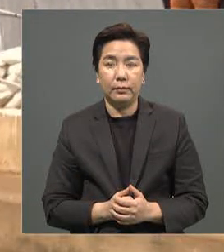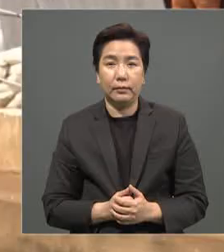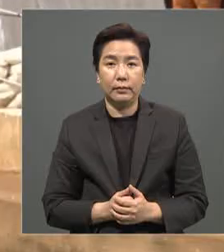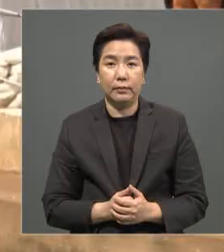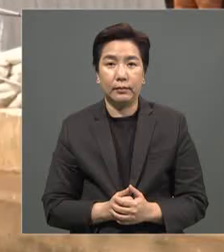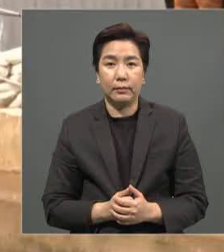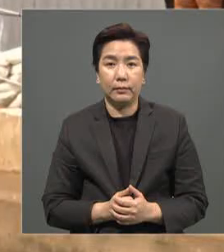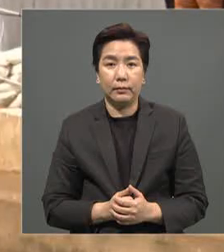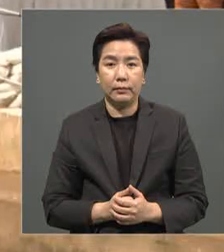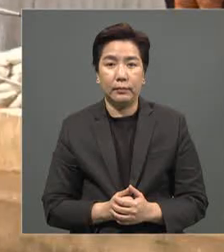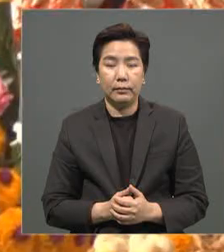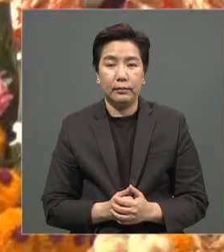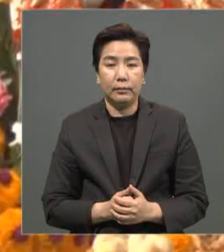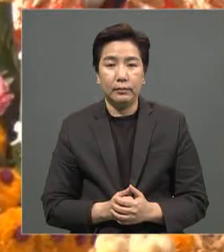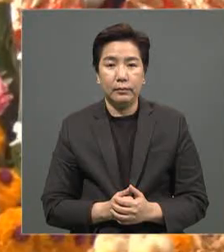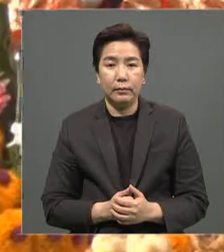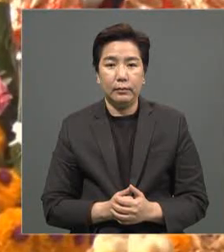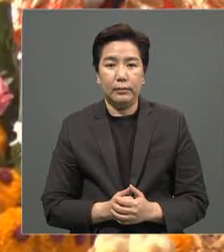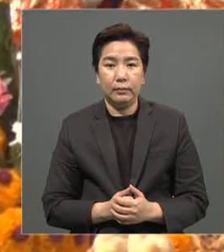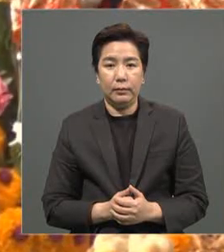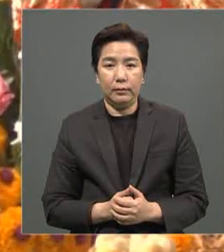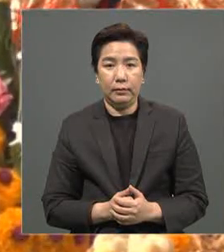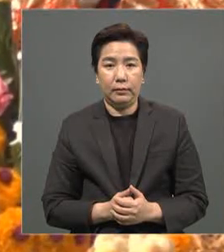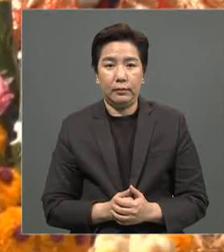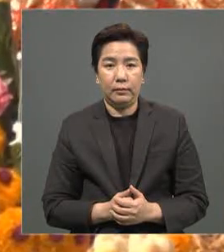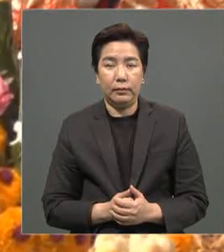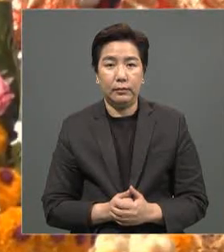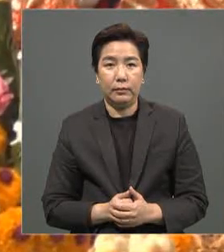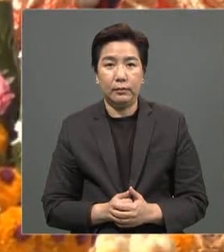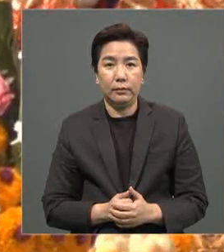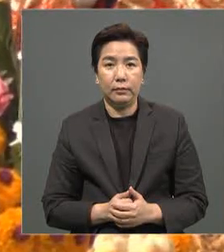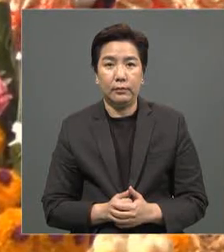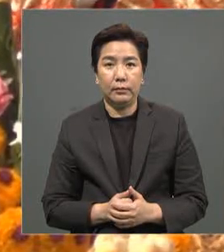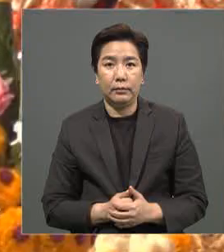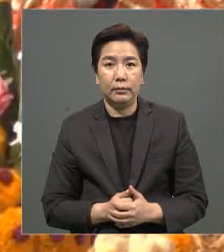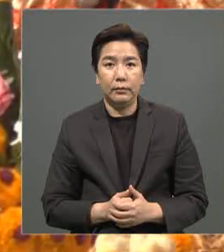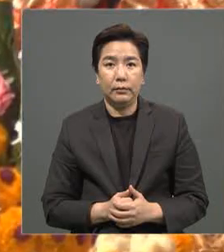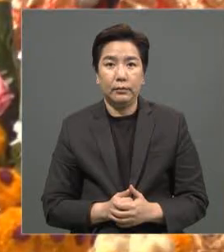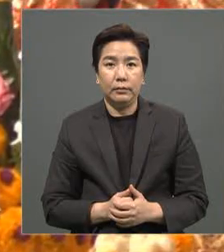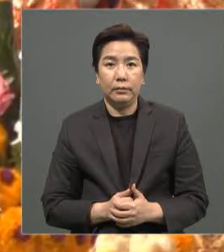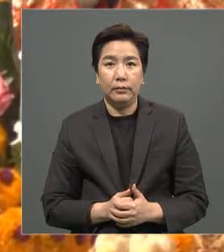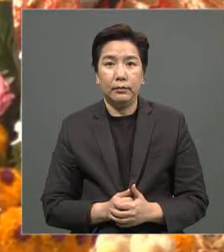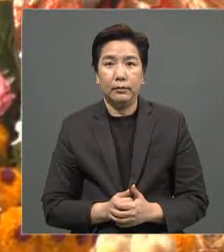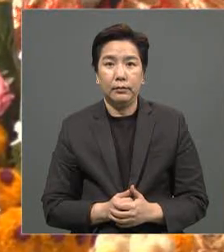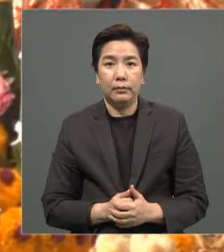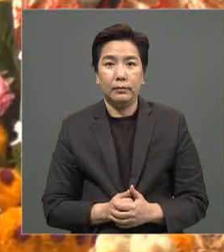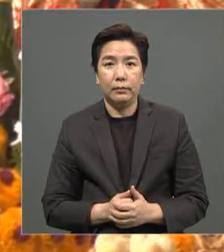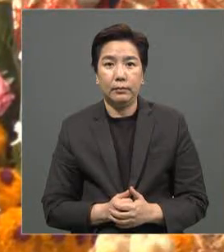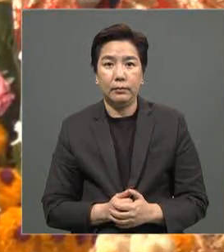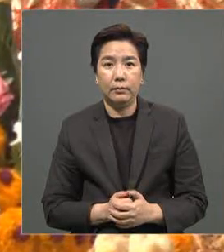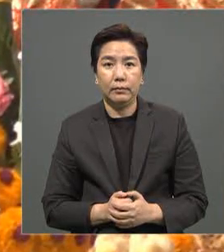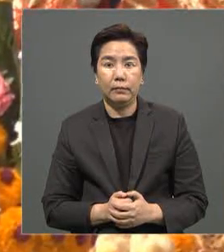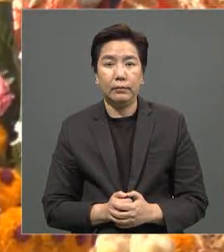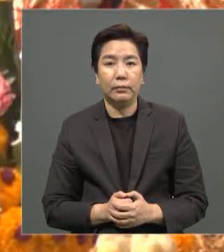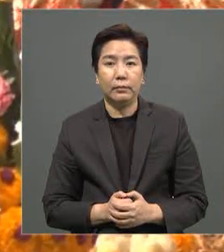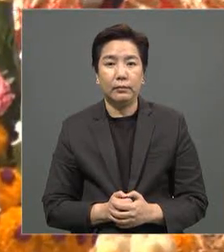านายมาแก้วพานขอพระแม่ยานางเรือจงบันดาลในเดือนสีสวัสดิ์แด่ทุกท่านที่ได้ร่วมดำเนินงานในครั้งนี้ข